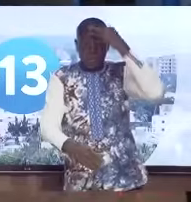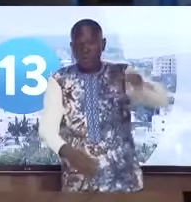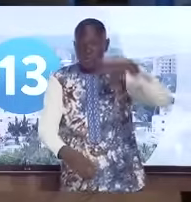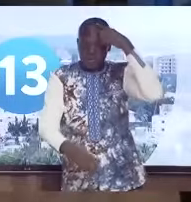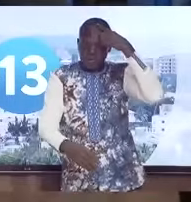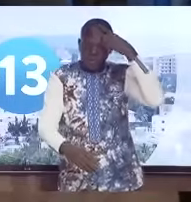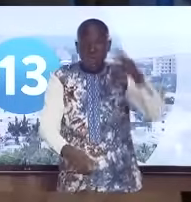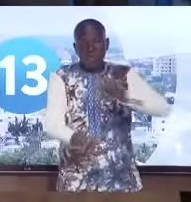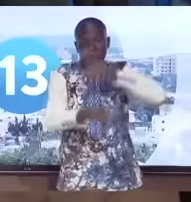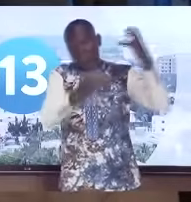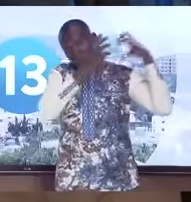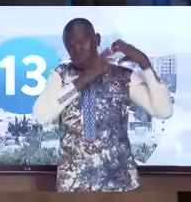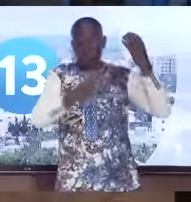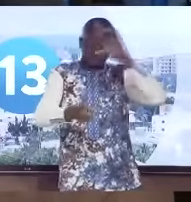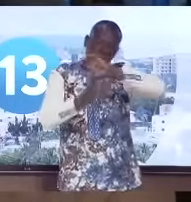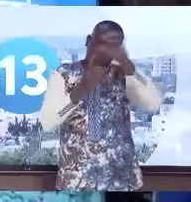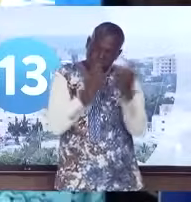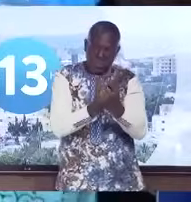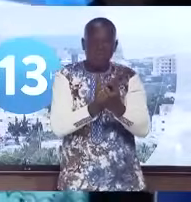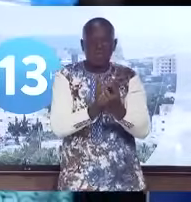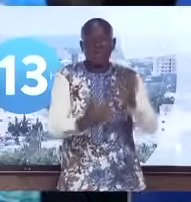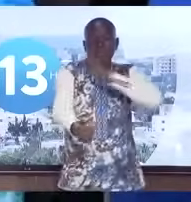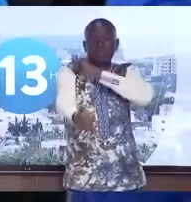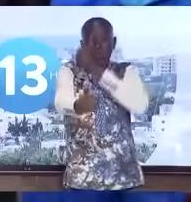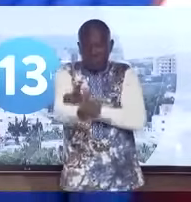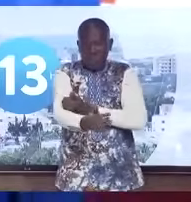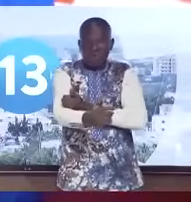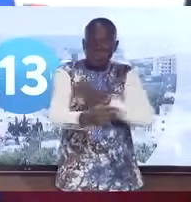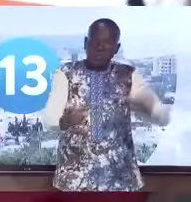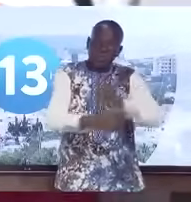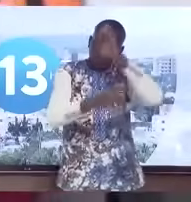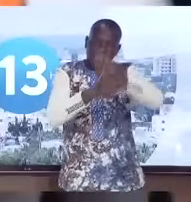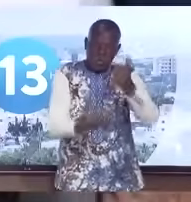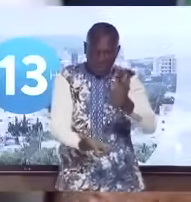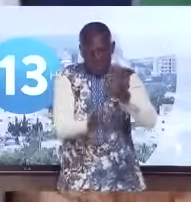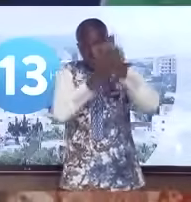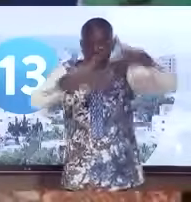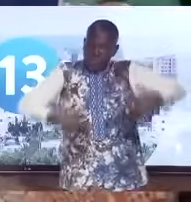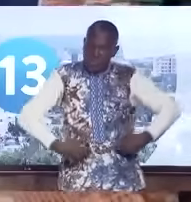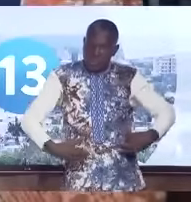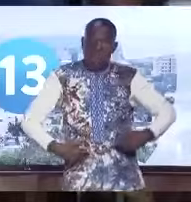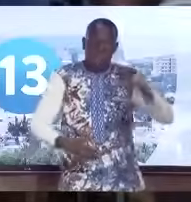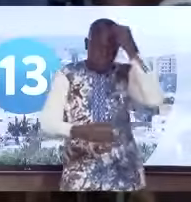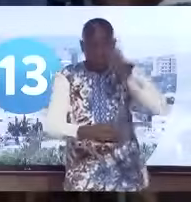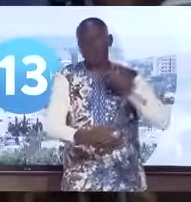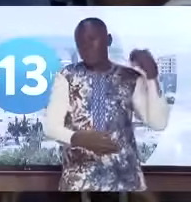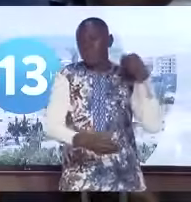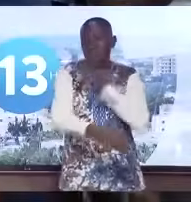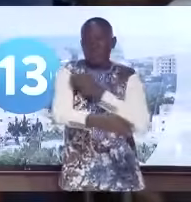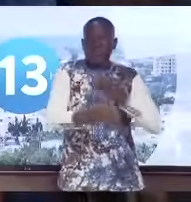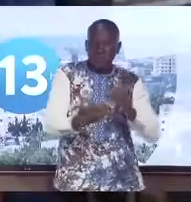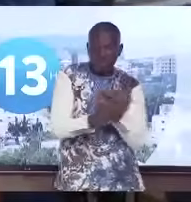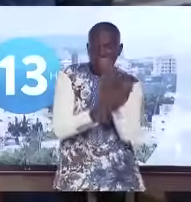de la culture, ainsi que des autorités ecclésiastiques, sont venus soutenir cette jeunesse catholique dans la promotion des